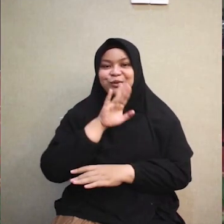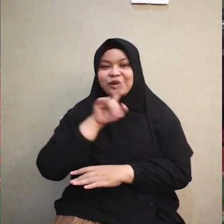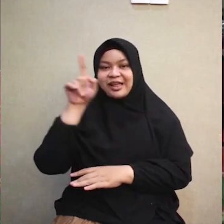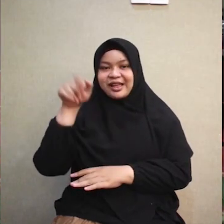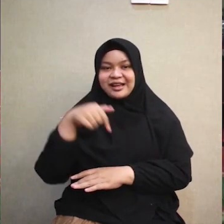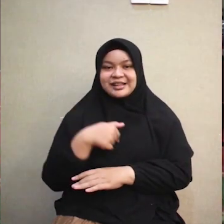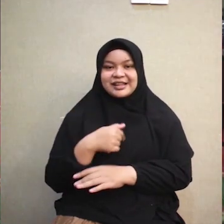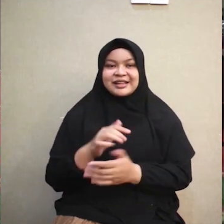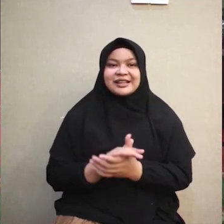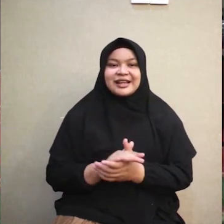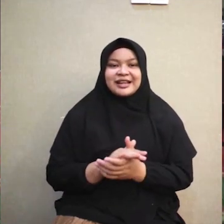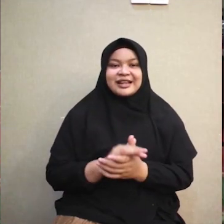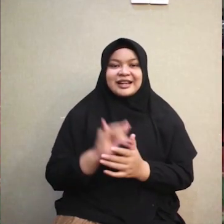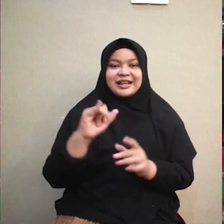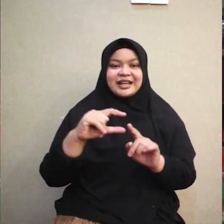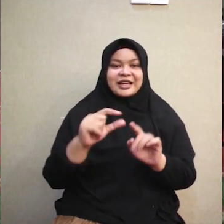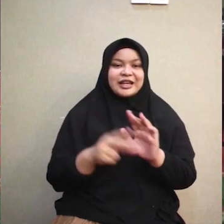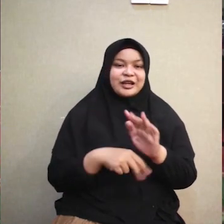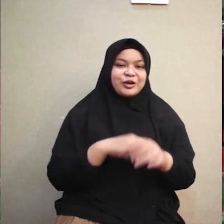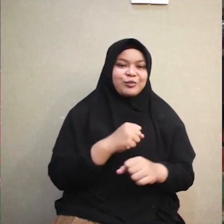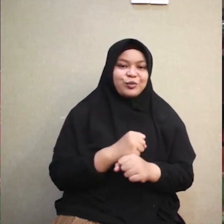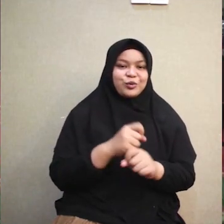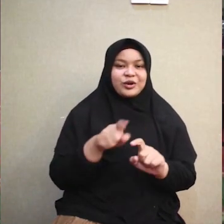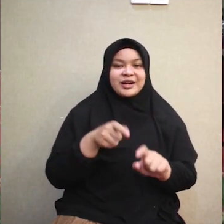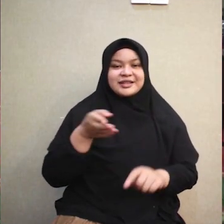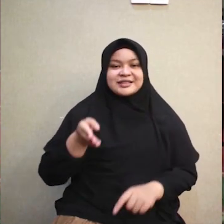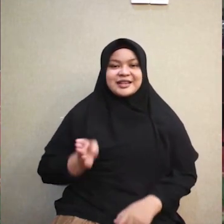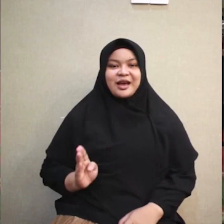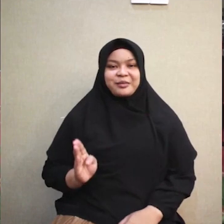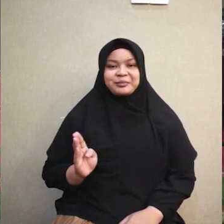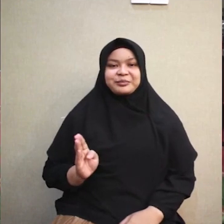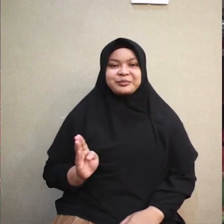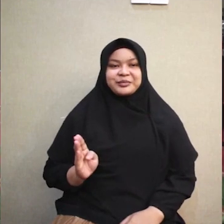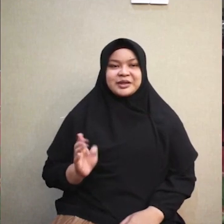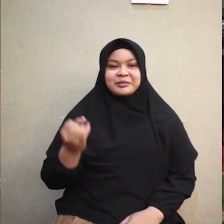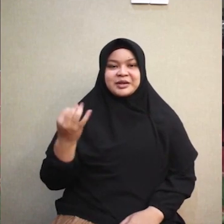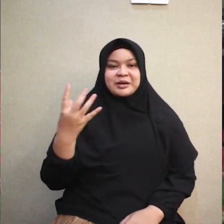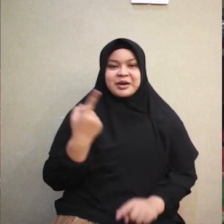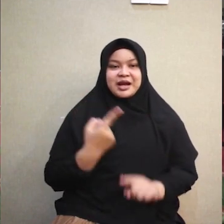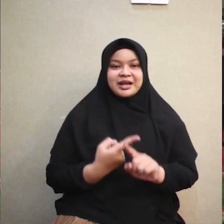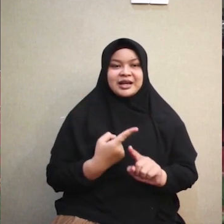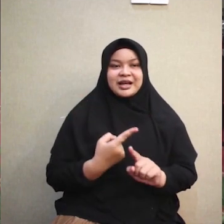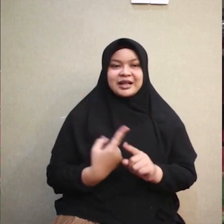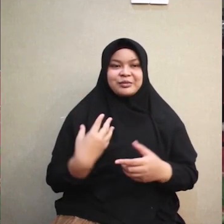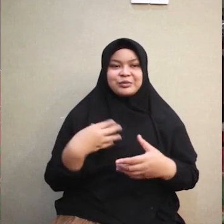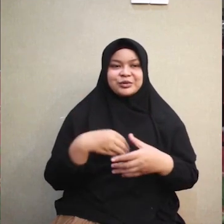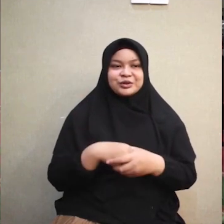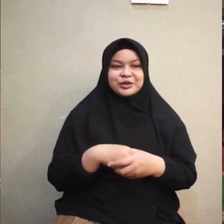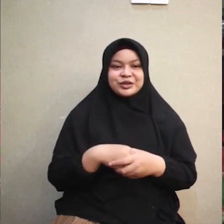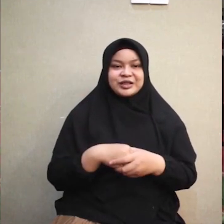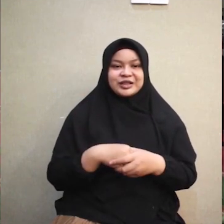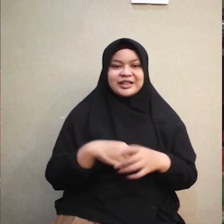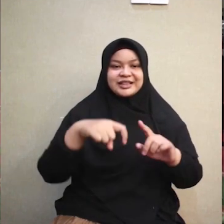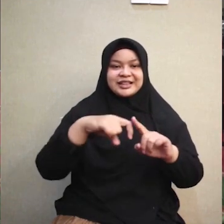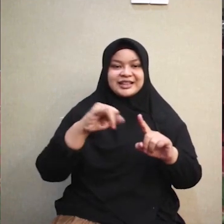Mbak Ipung atau Purwanti dari Sigap berapa kali muncul di Kick Andy